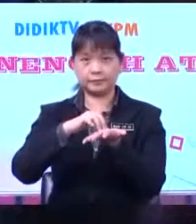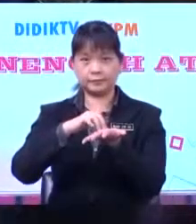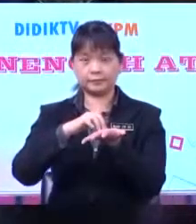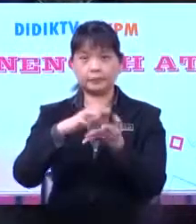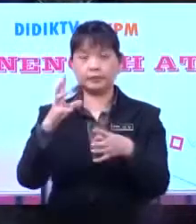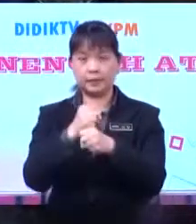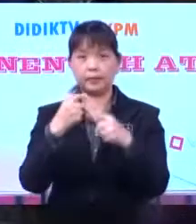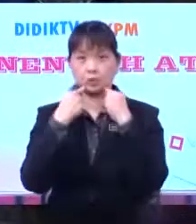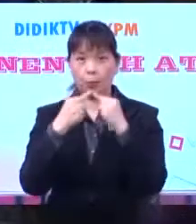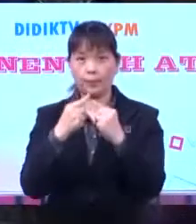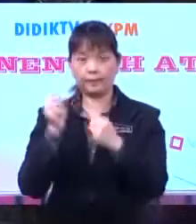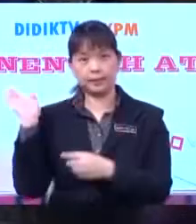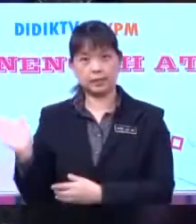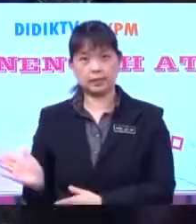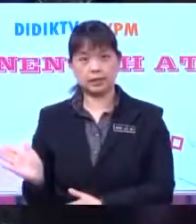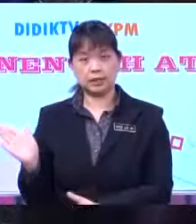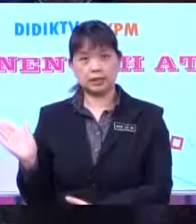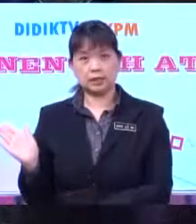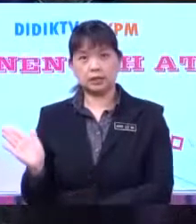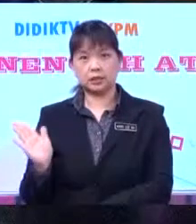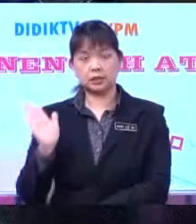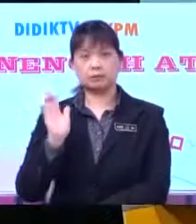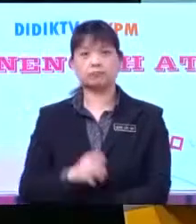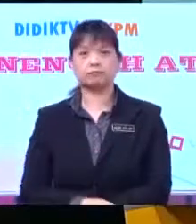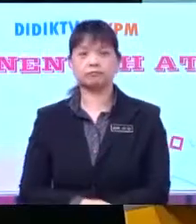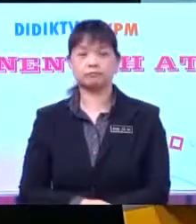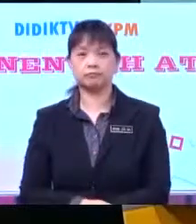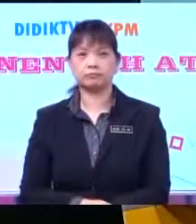dapat jawaban begini tiga Duo